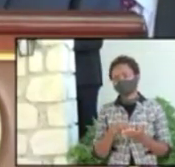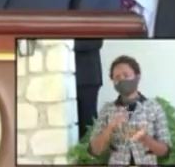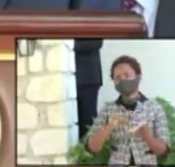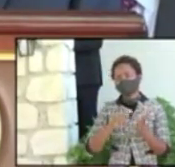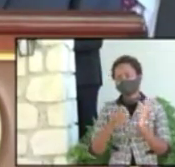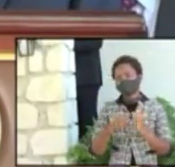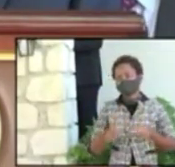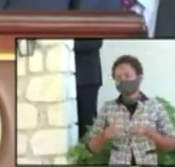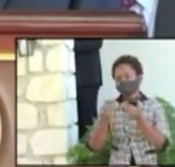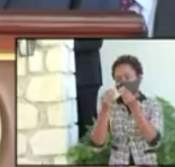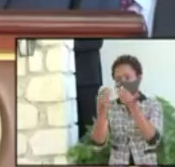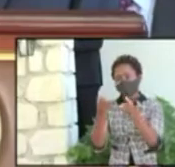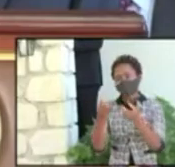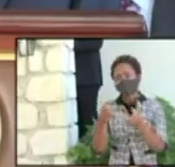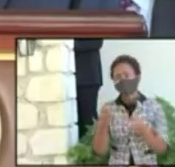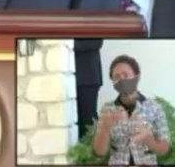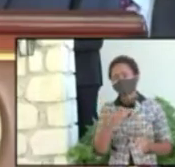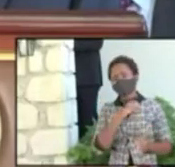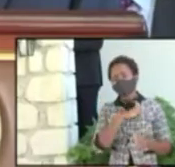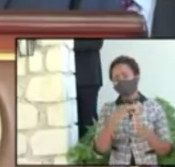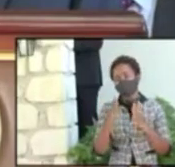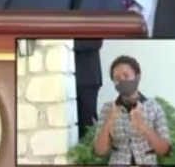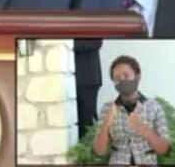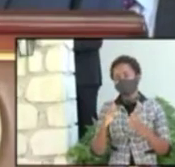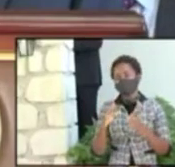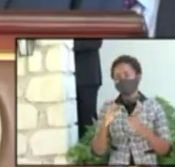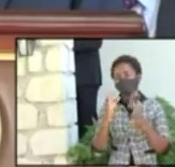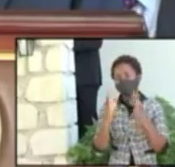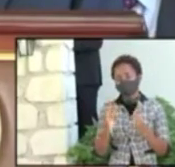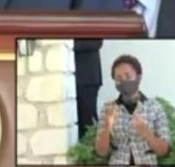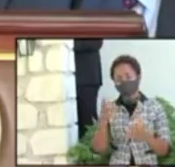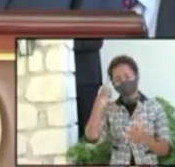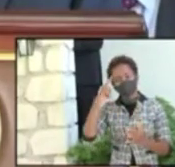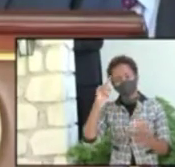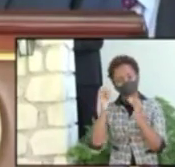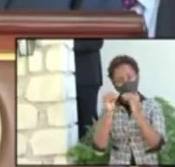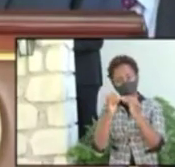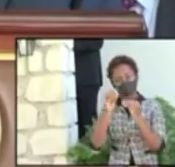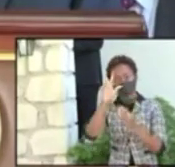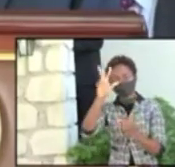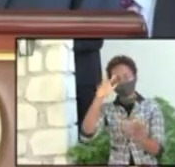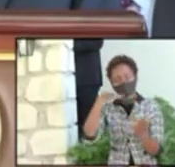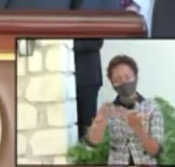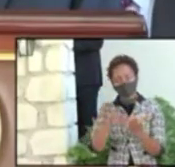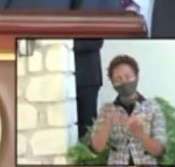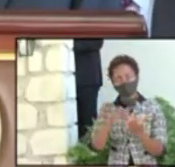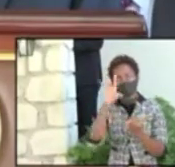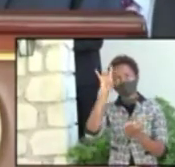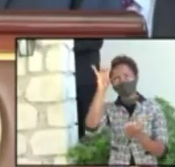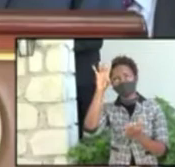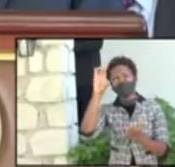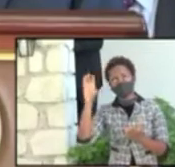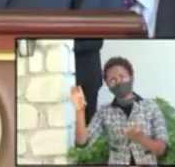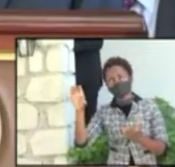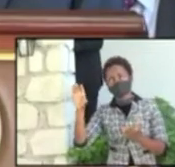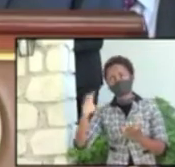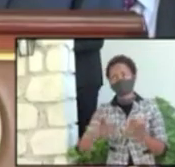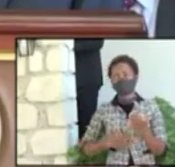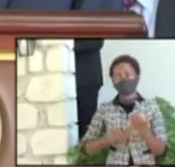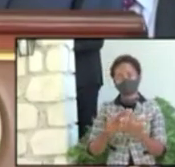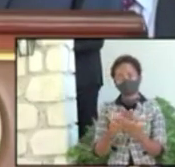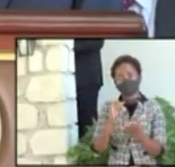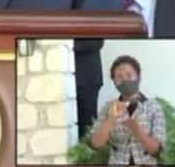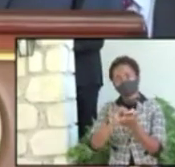livré au ministère de la Justice plus que 3000, à peu près 3800. Mais